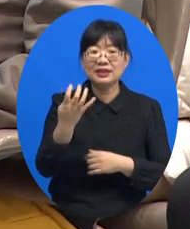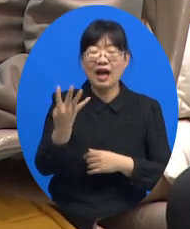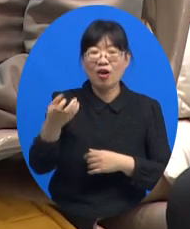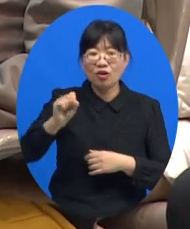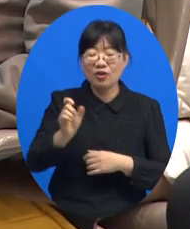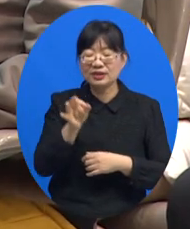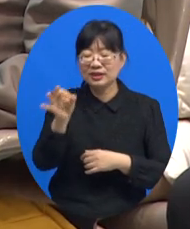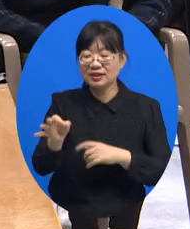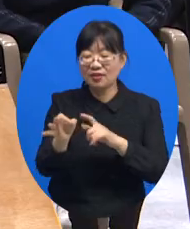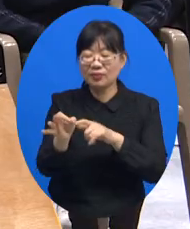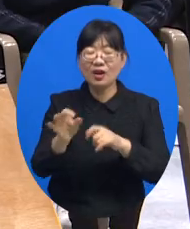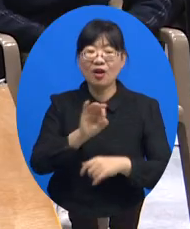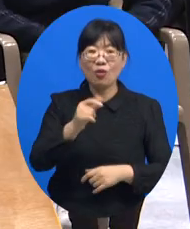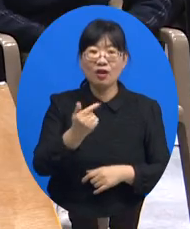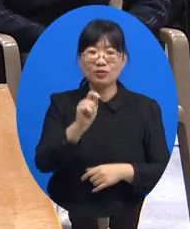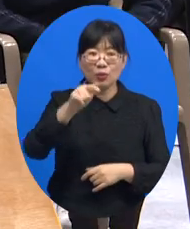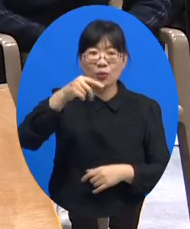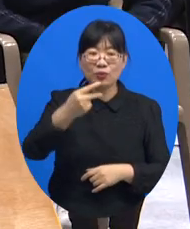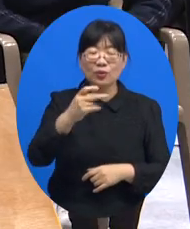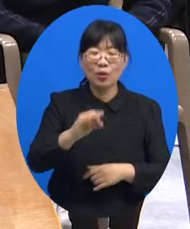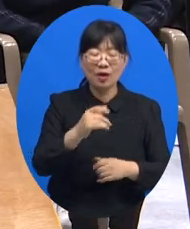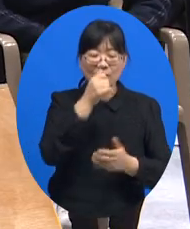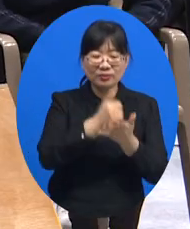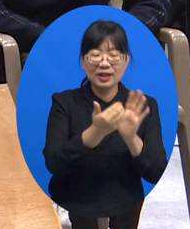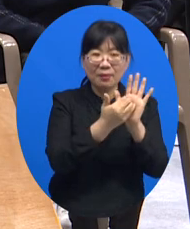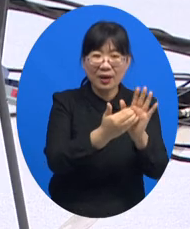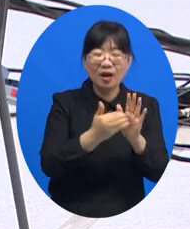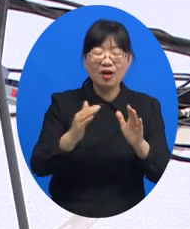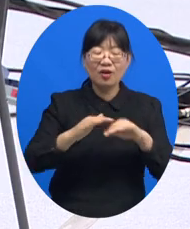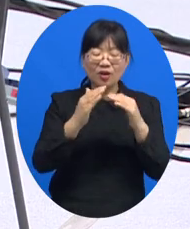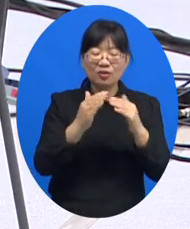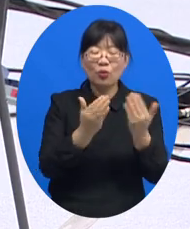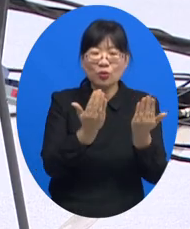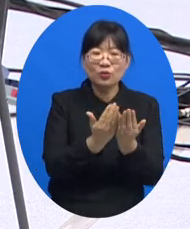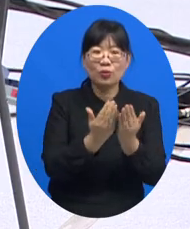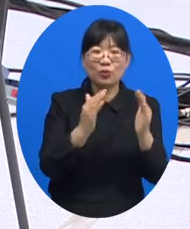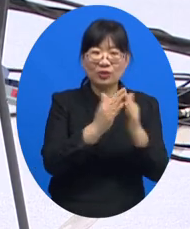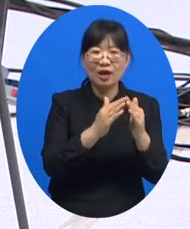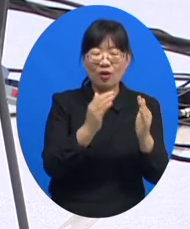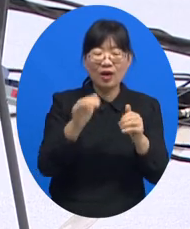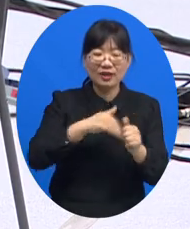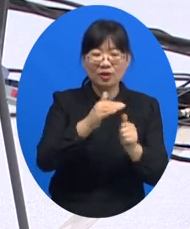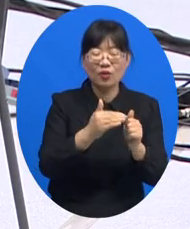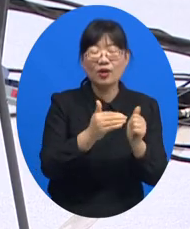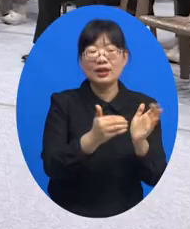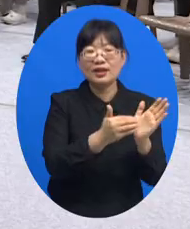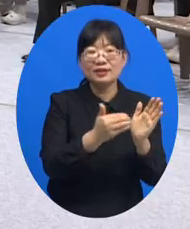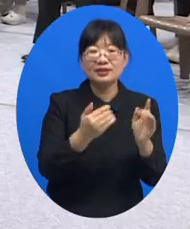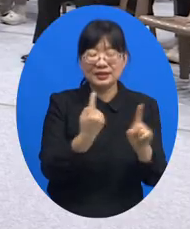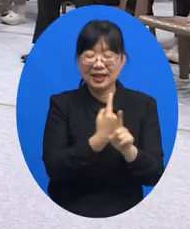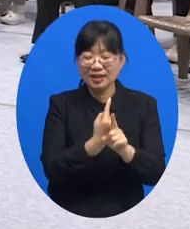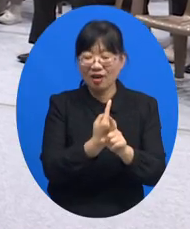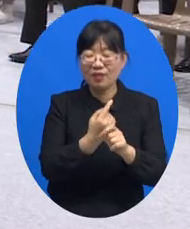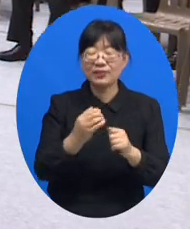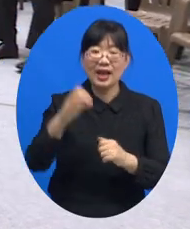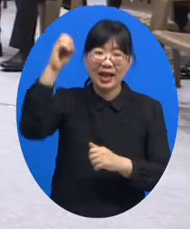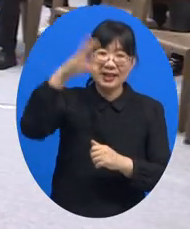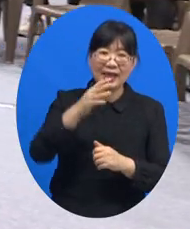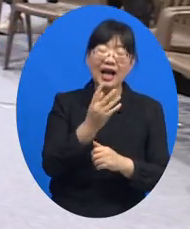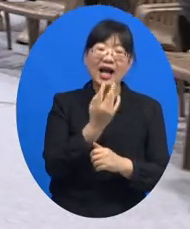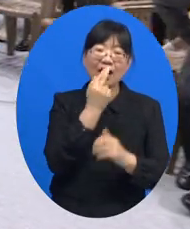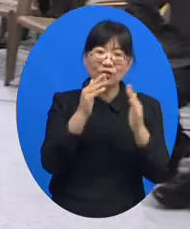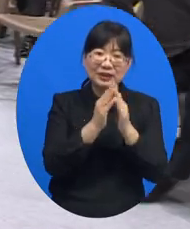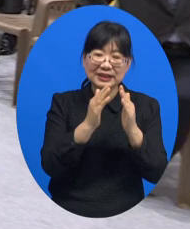일대에 범죄예방도시 환경 디자인과 공동주택 환경개선 햇살 하우징 사업이 진행될 수 있도록 안산시와 적극